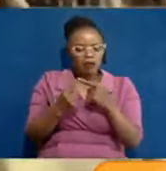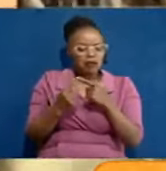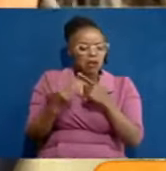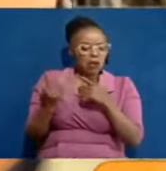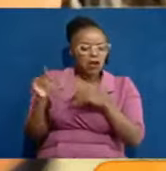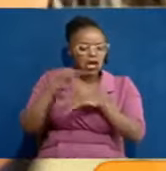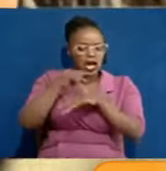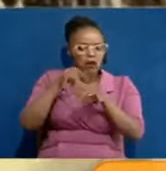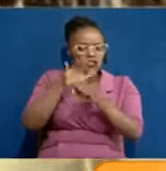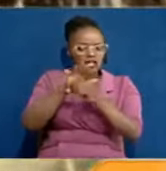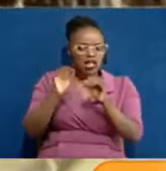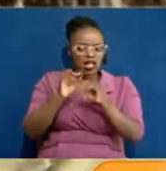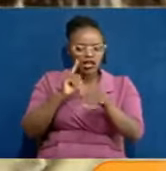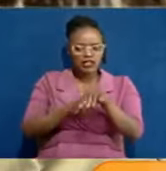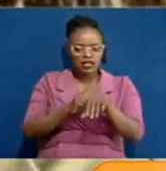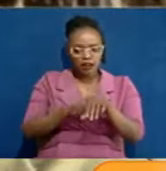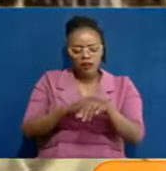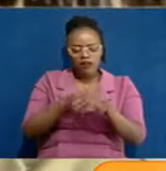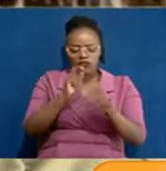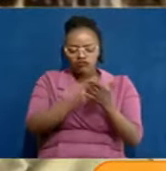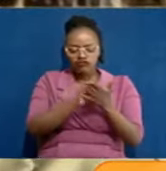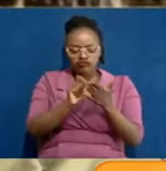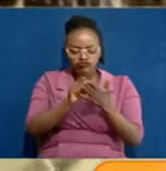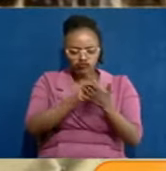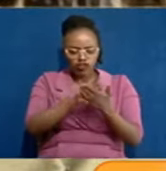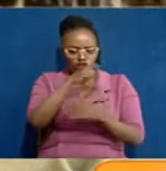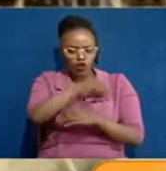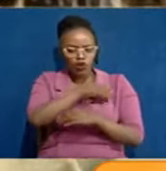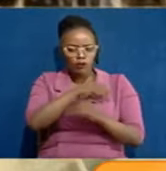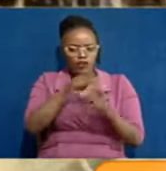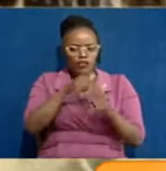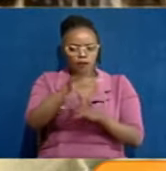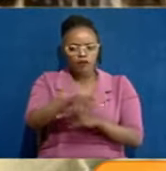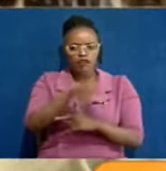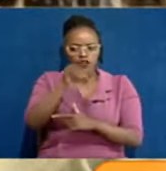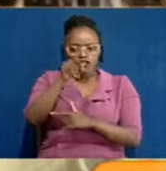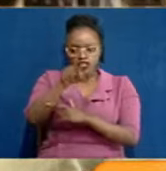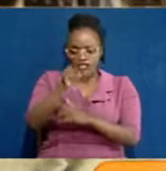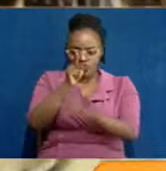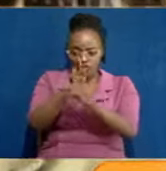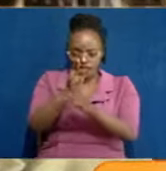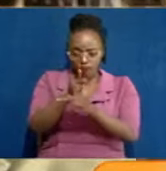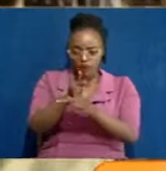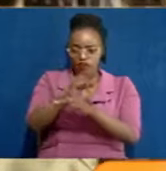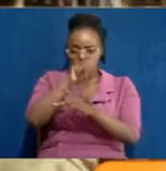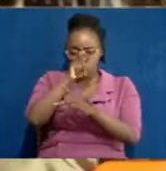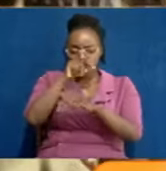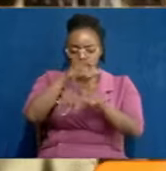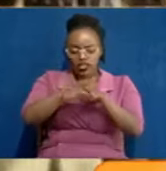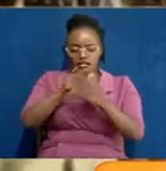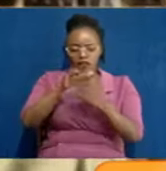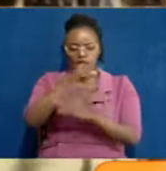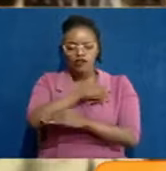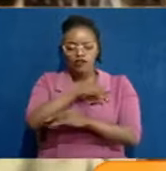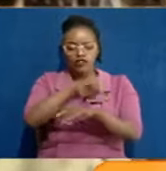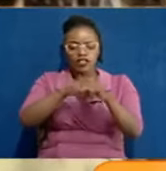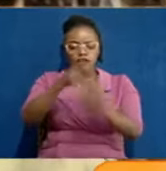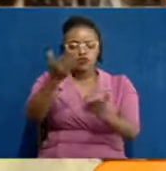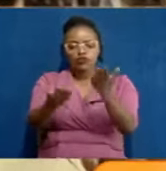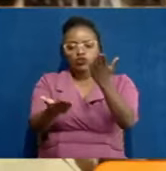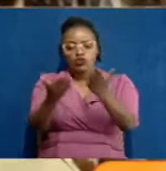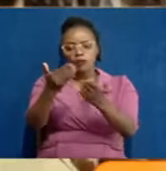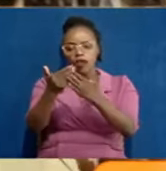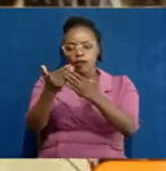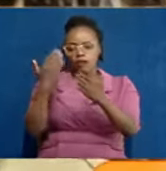nilikuwa nafanya calculation ya profit, nilipata huu ufugaji utanipea mapato zaidi as compared na penye